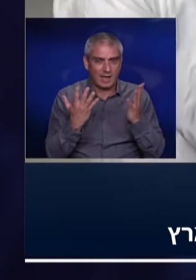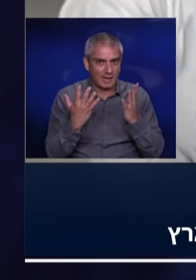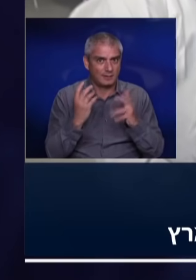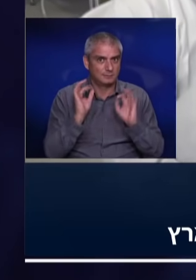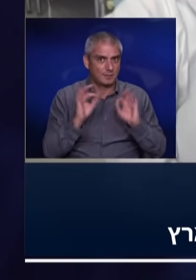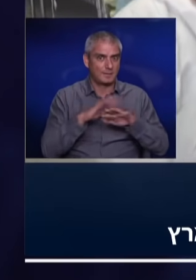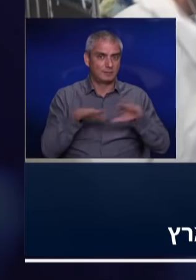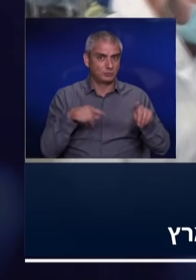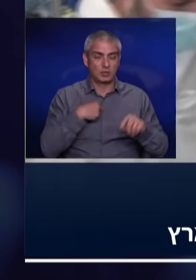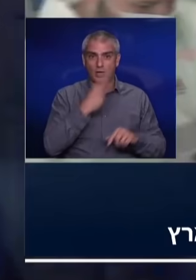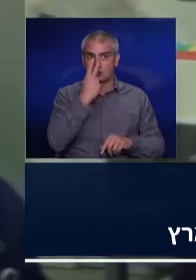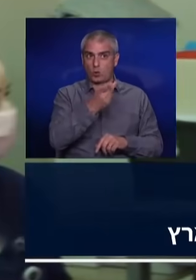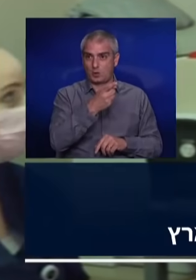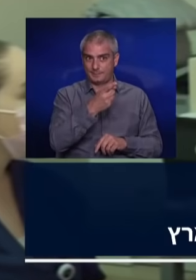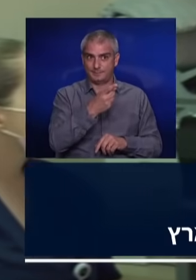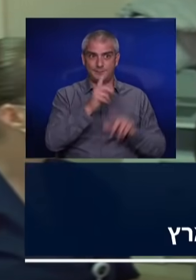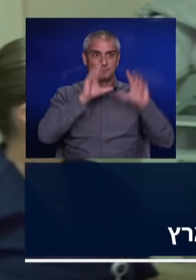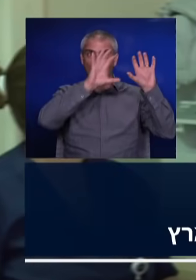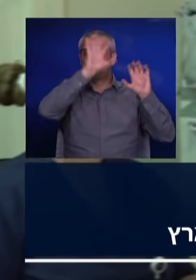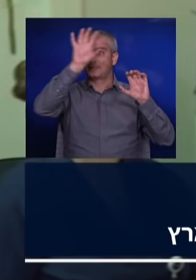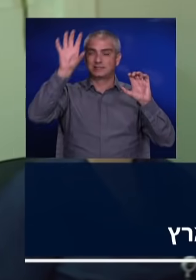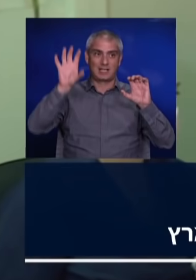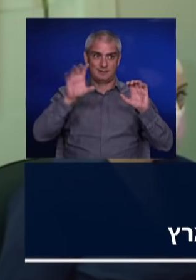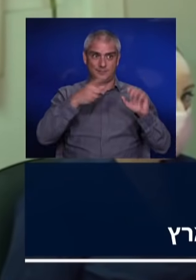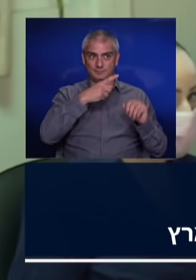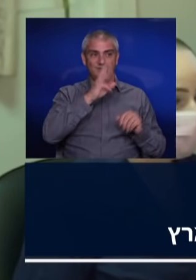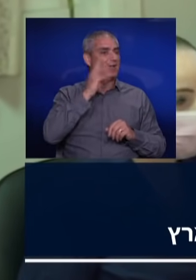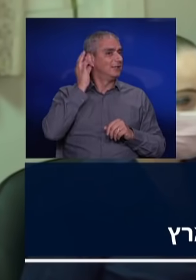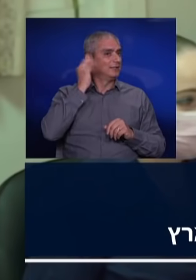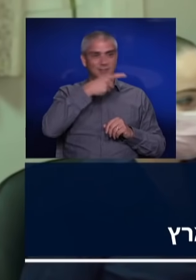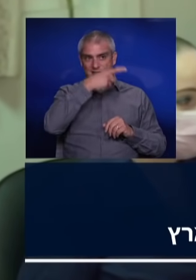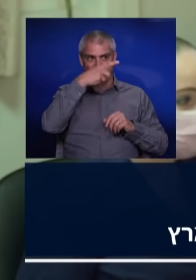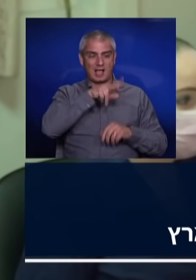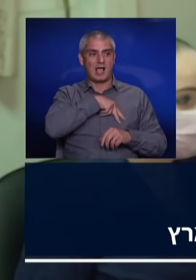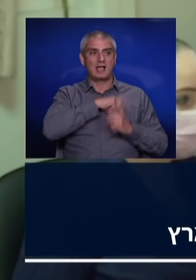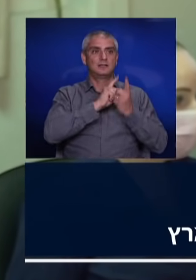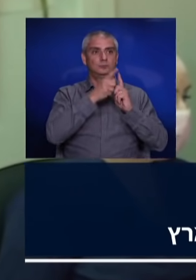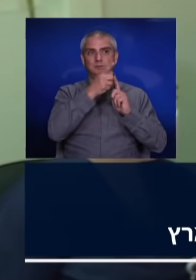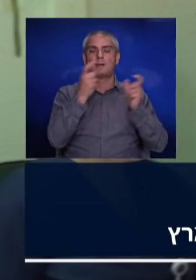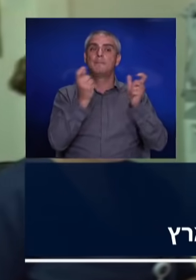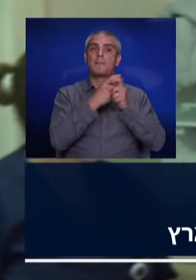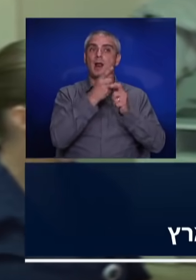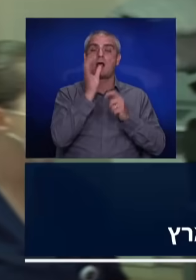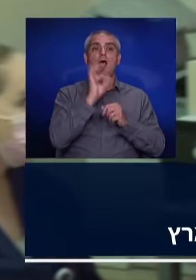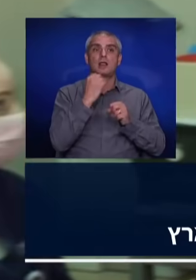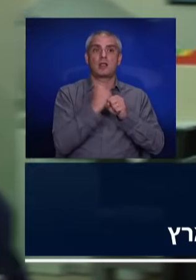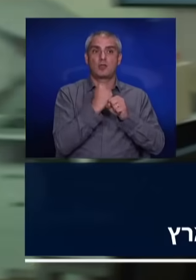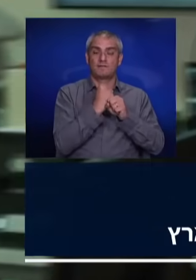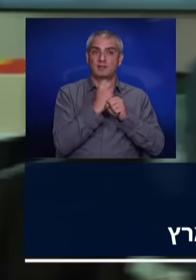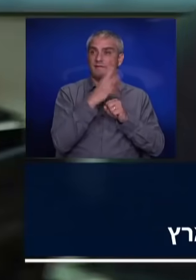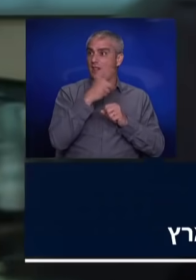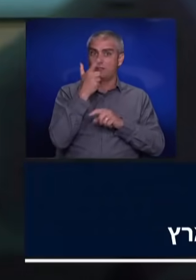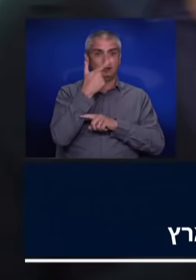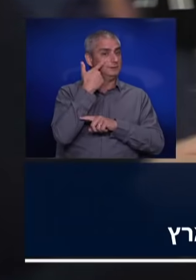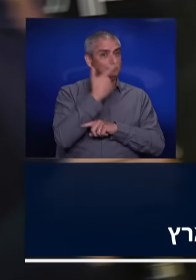בשטח. אנחנו רואים מאחורי את המסכים ואת שרית אחראית המשמרת, זו המחלקה שעדיין פעילה, אבל אם אורון הצלם